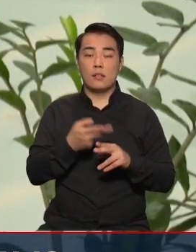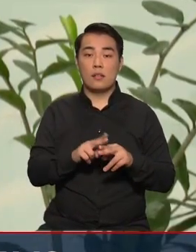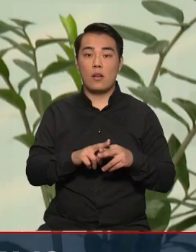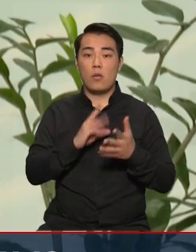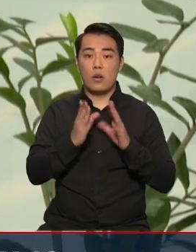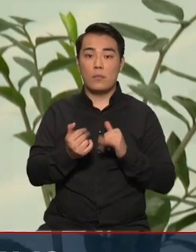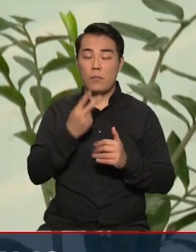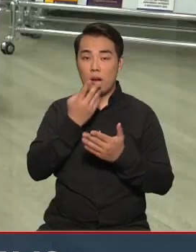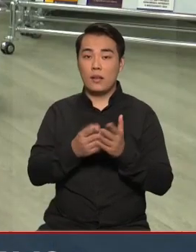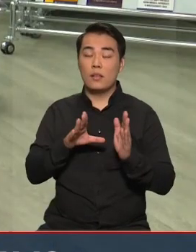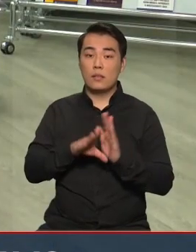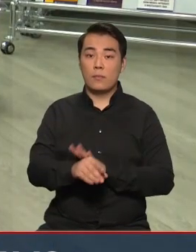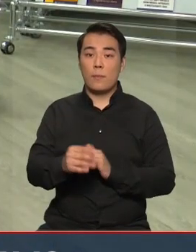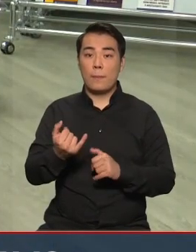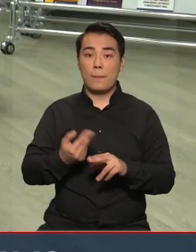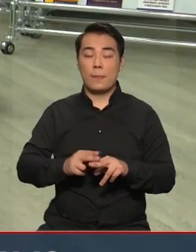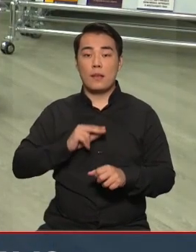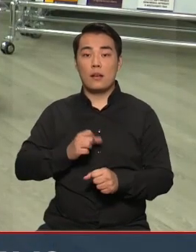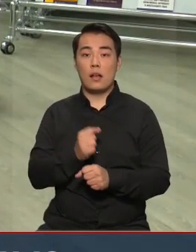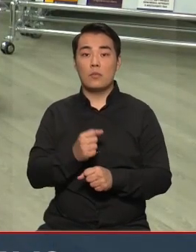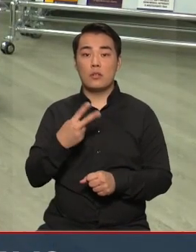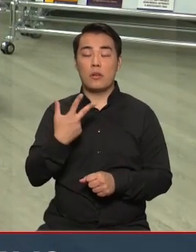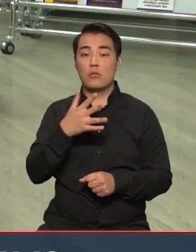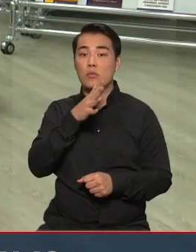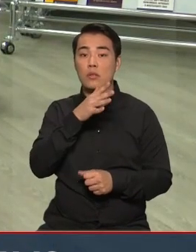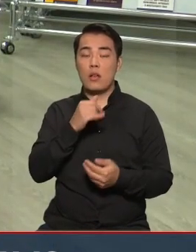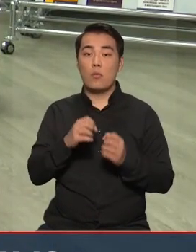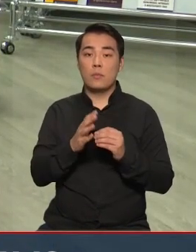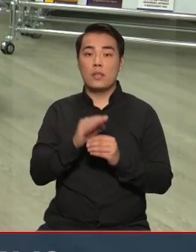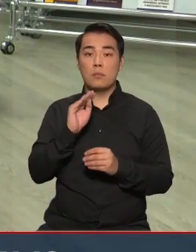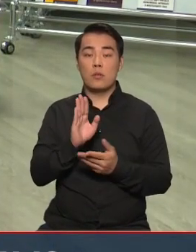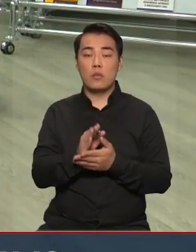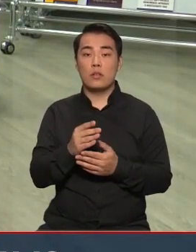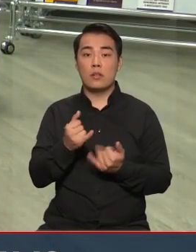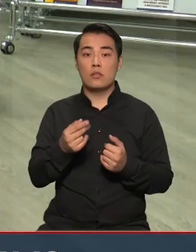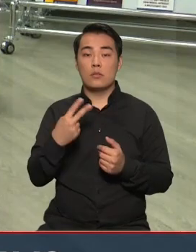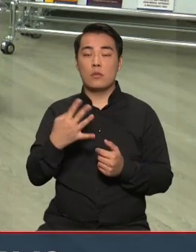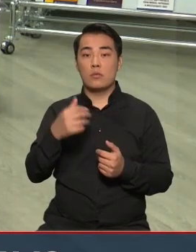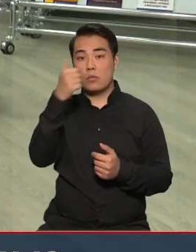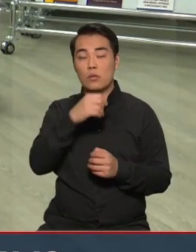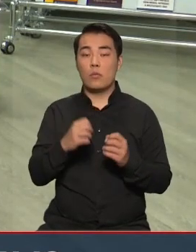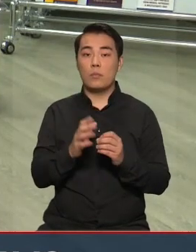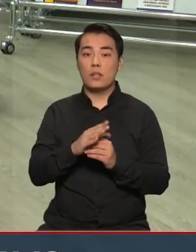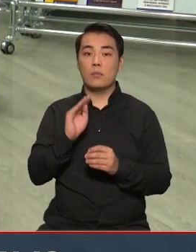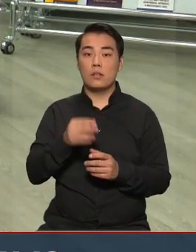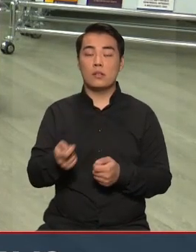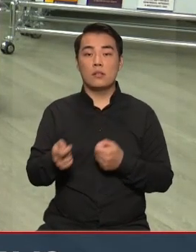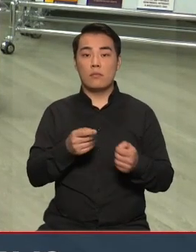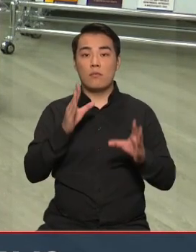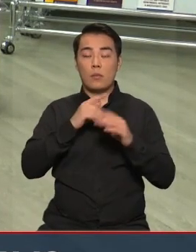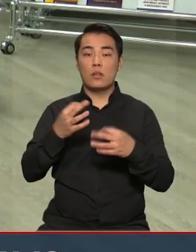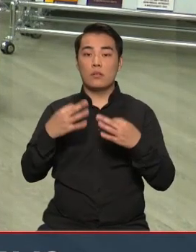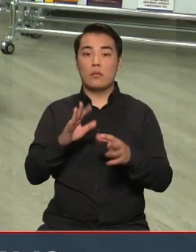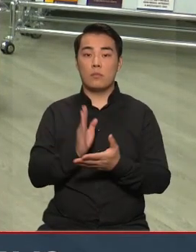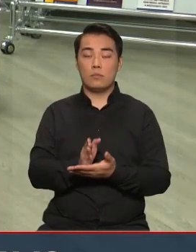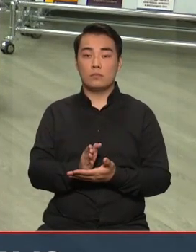бар ғой. Сол енді осы 23 жылға бізге 15 мың 24-ші жылға 15 мыңға дейін кіргізуге біздің неміз бар, рұқсаты бар да.